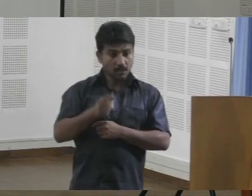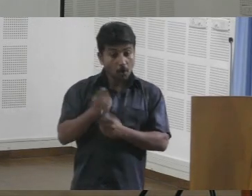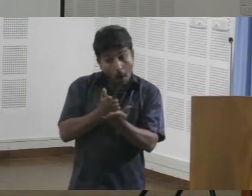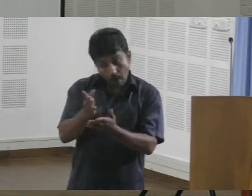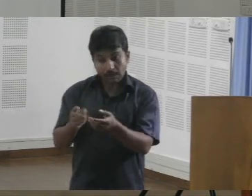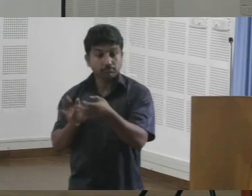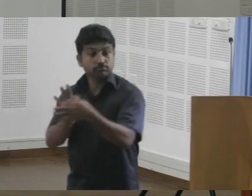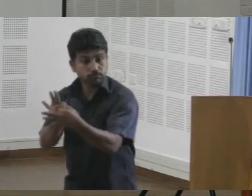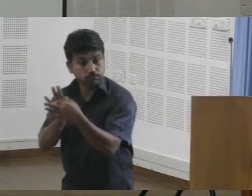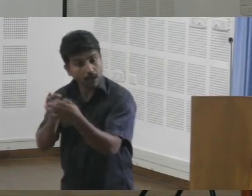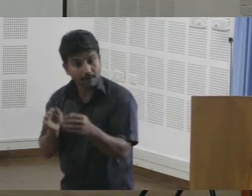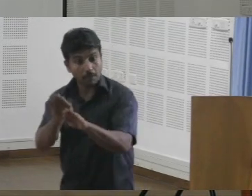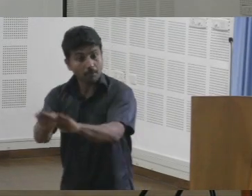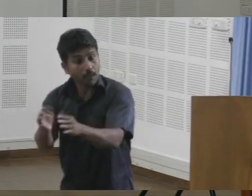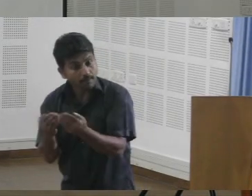മെസ്സേജ് പറയുന്നു തന്നു.